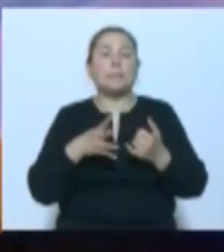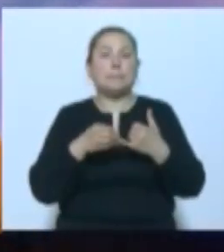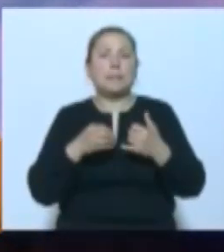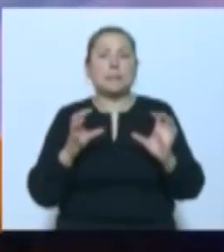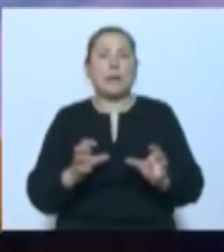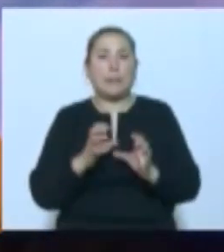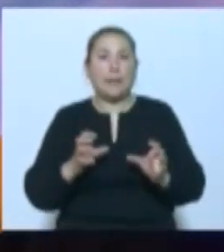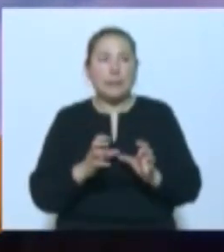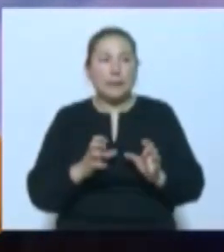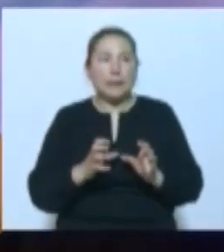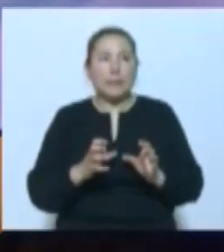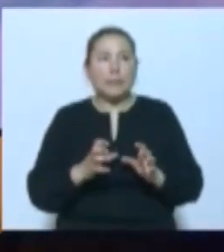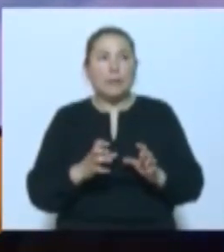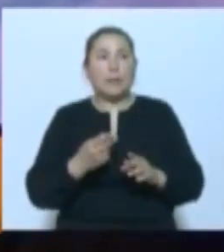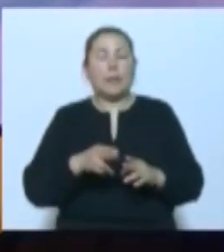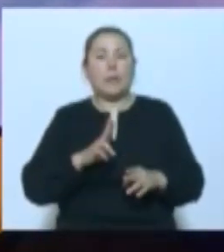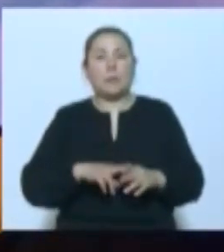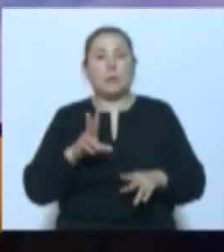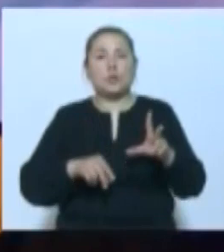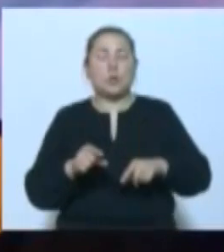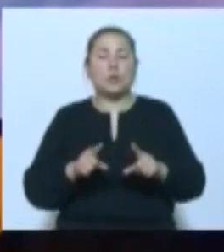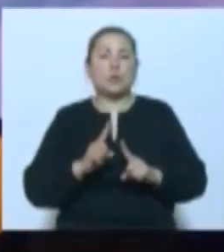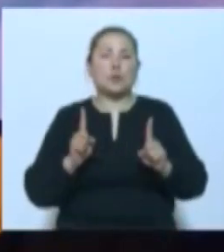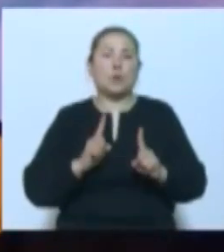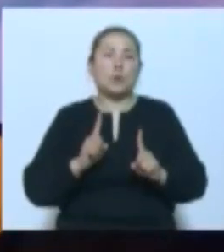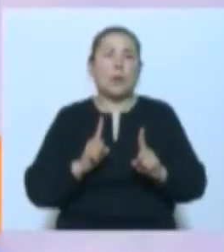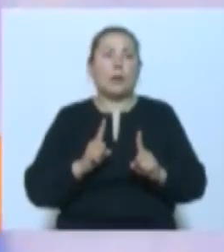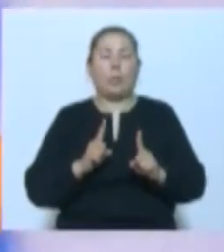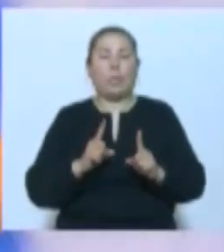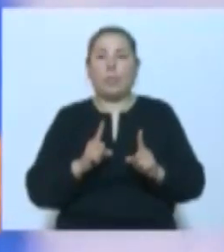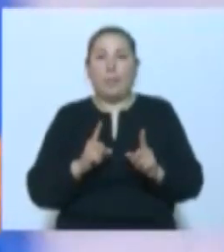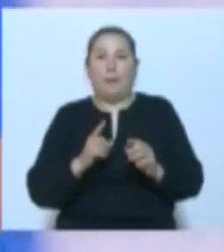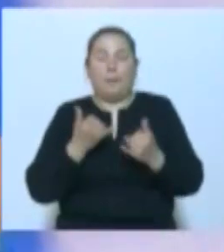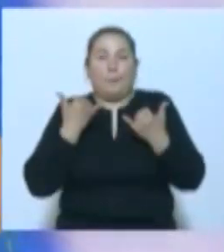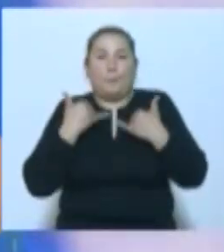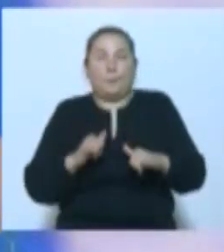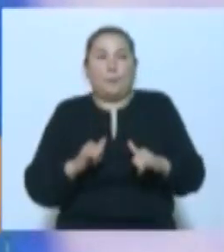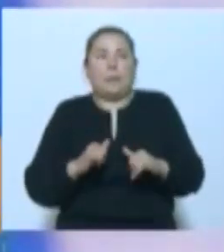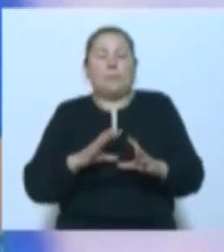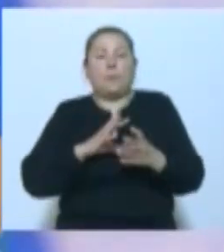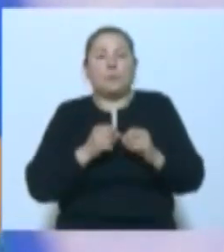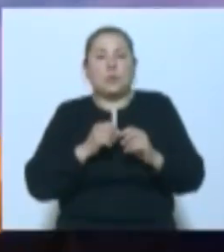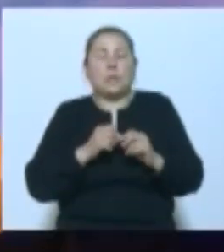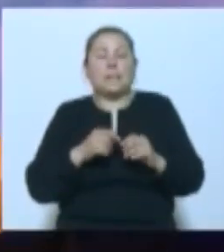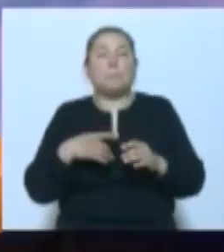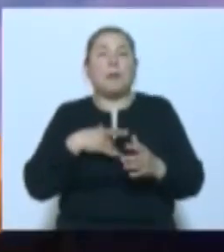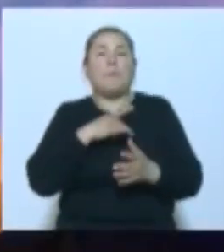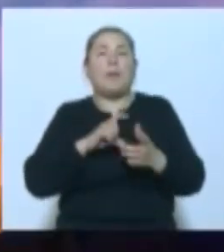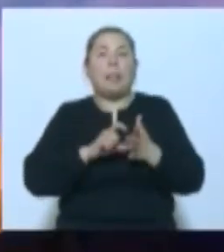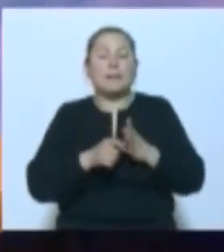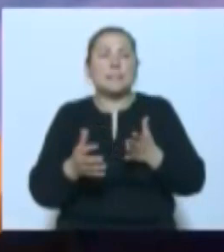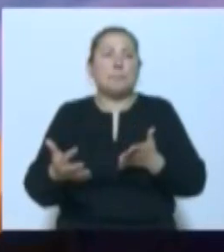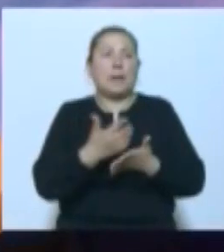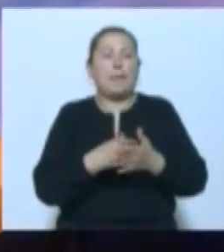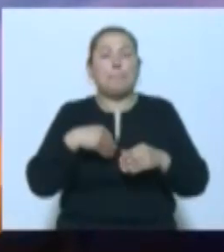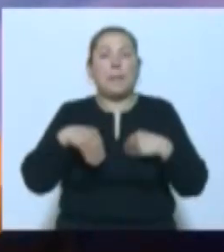полезные ресурсы это что-то невообразимое мы вот в классе даже мы собираем пластик чтобы потом